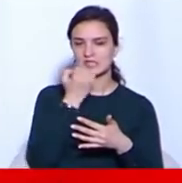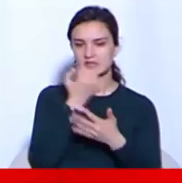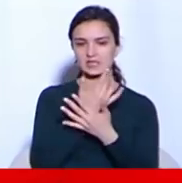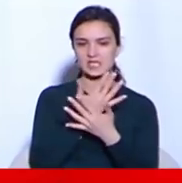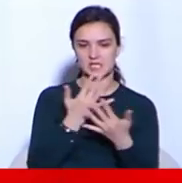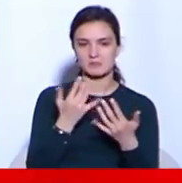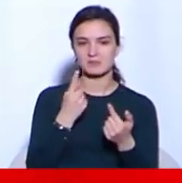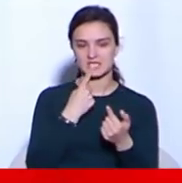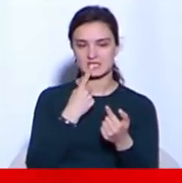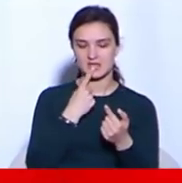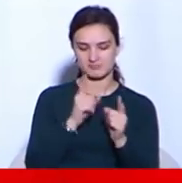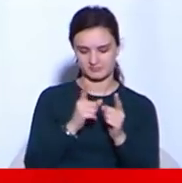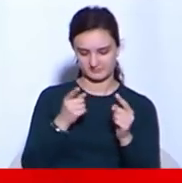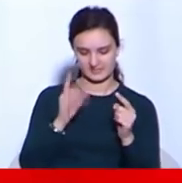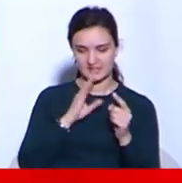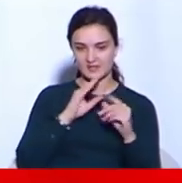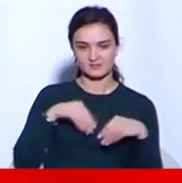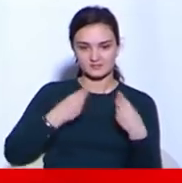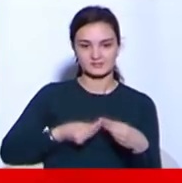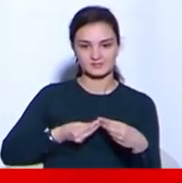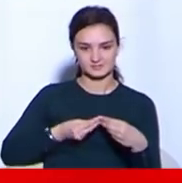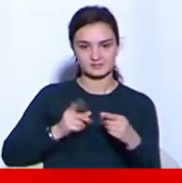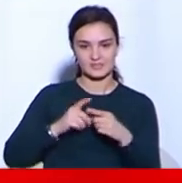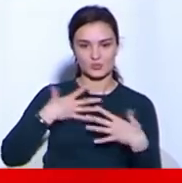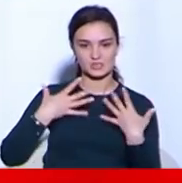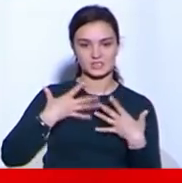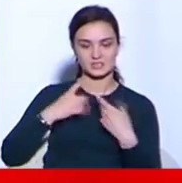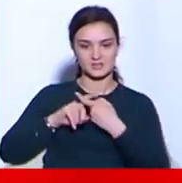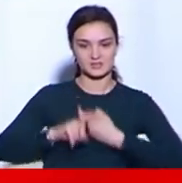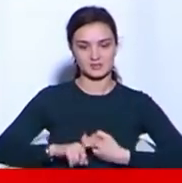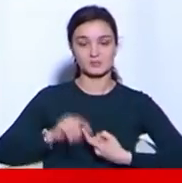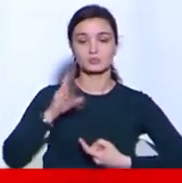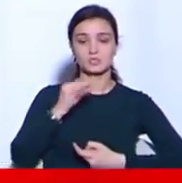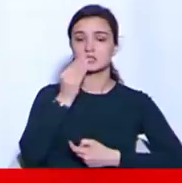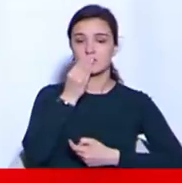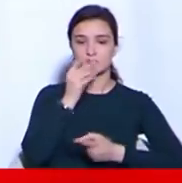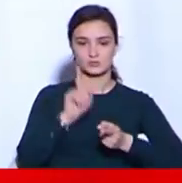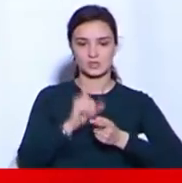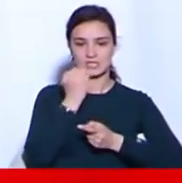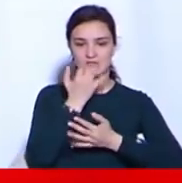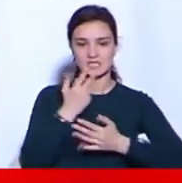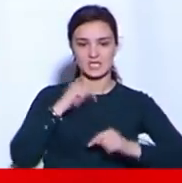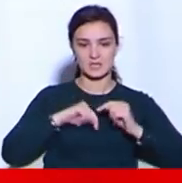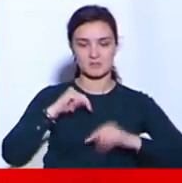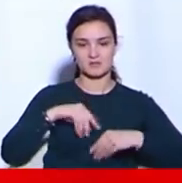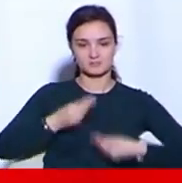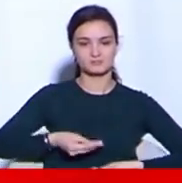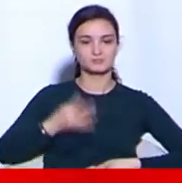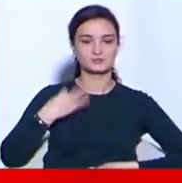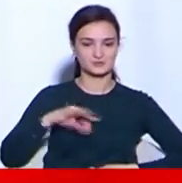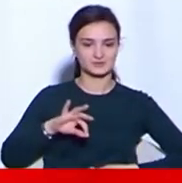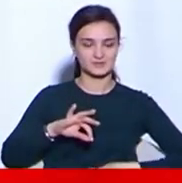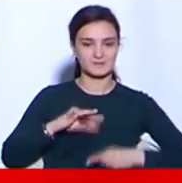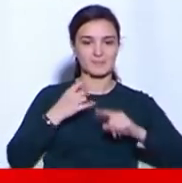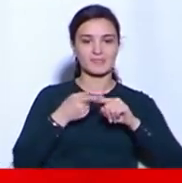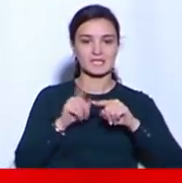ნივთიერებების ენაზე უთარგმნის დედა, მე შემიძლია ეს თემა გავაგრძელო და ვთქვა, რომ საკვებსაც ნივთიერებების ენაზე უთარგმნის დედა. და